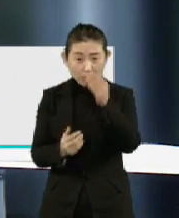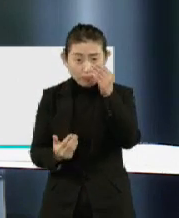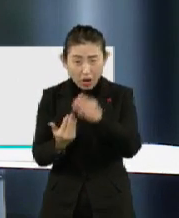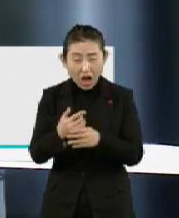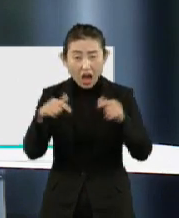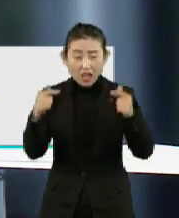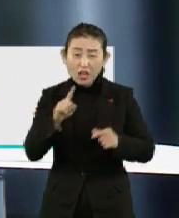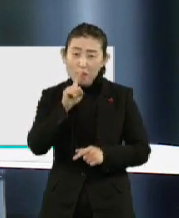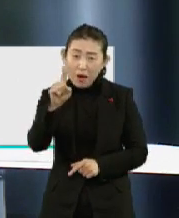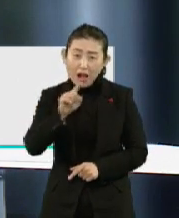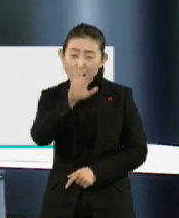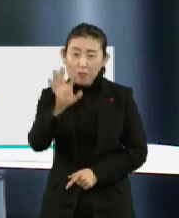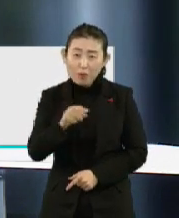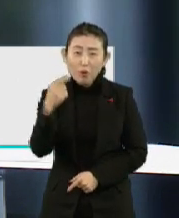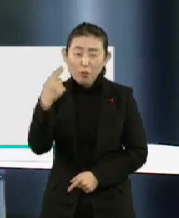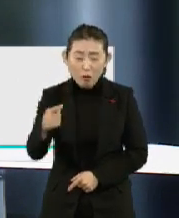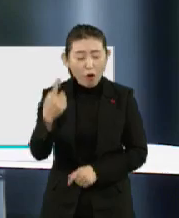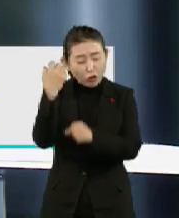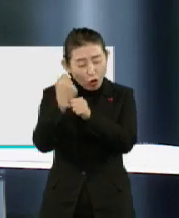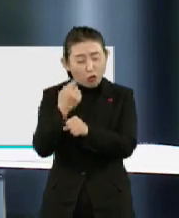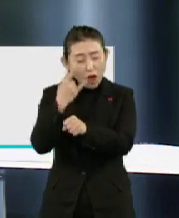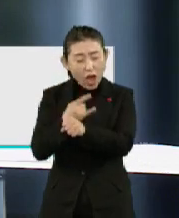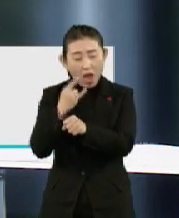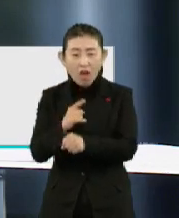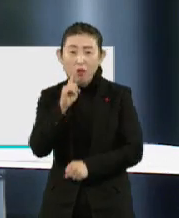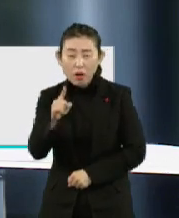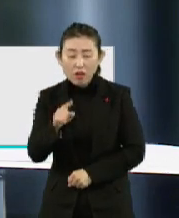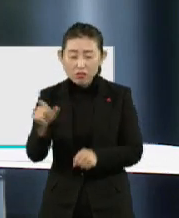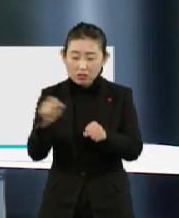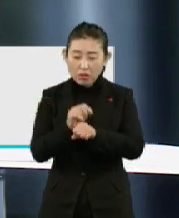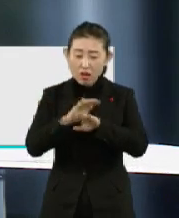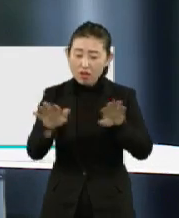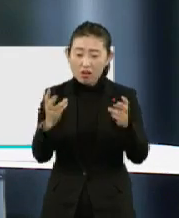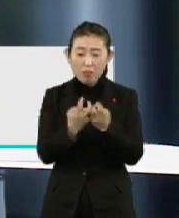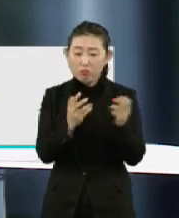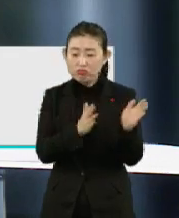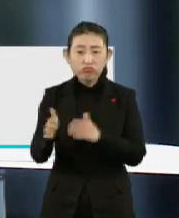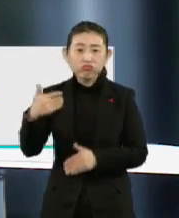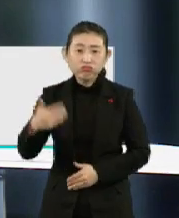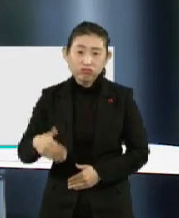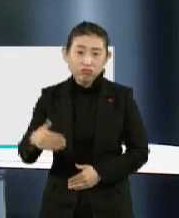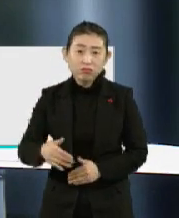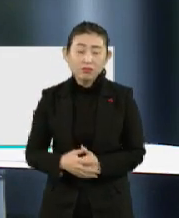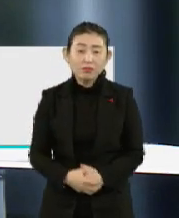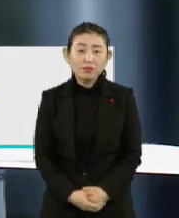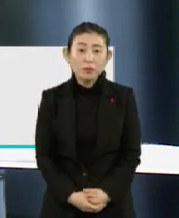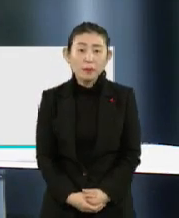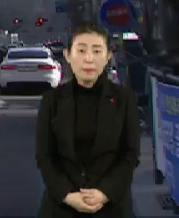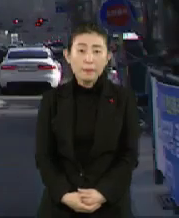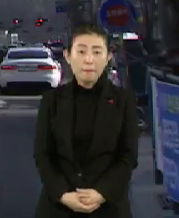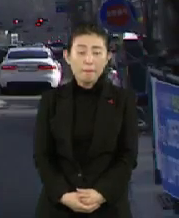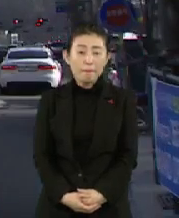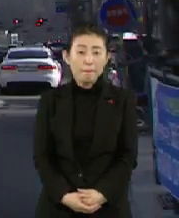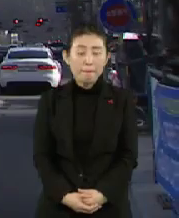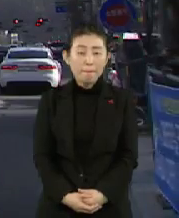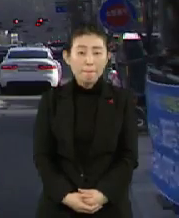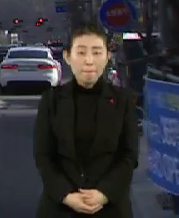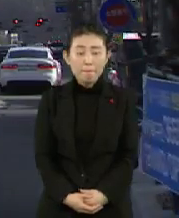연구 용역만 내놓을 뿐 마땅한 대책을 마련하지 못하고 있습니다. 강진원 기자의 보도입니다.